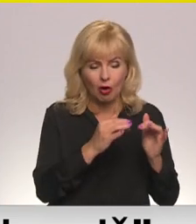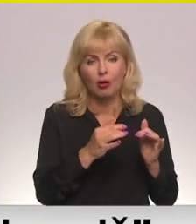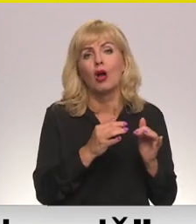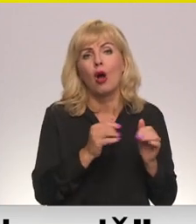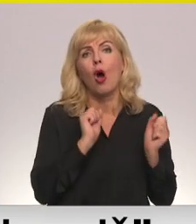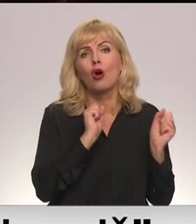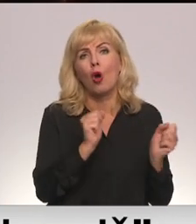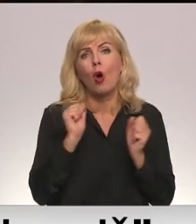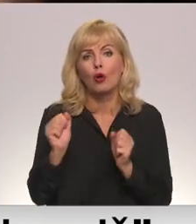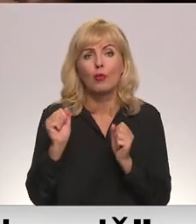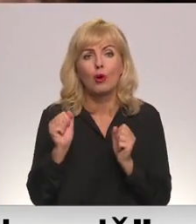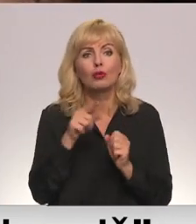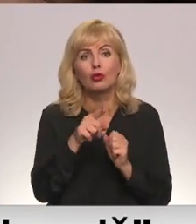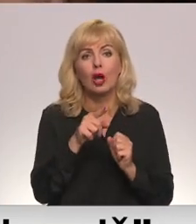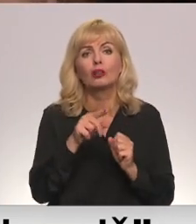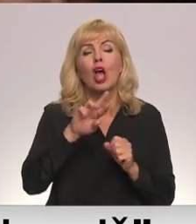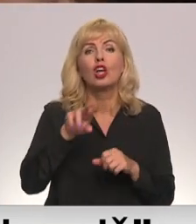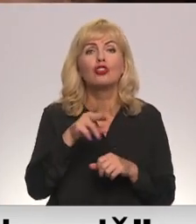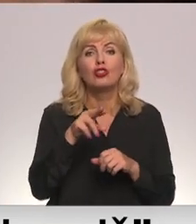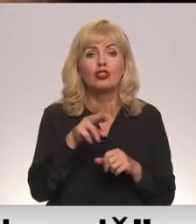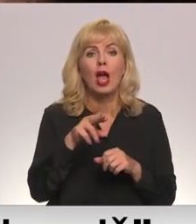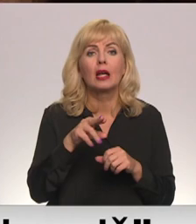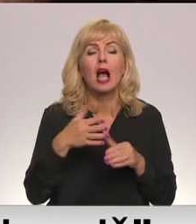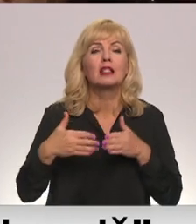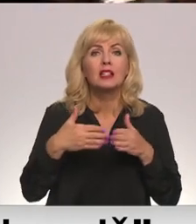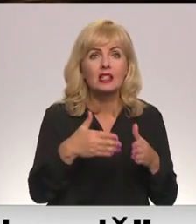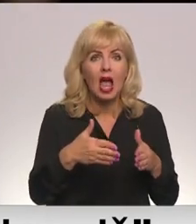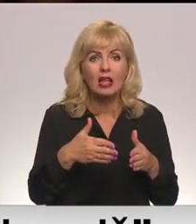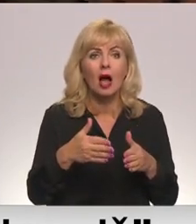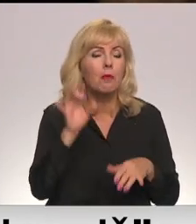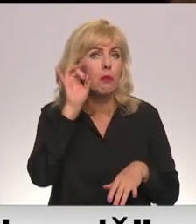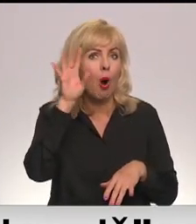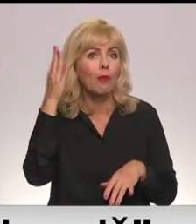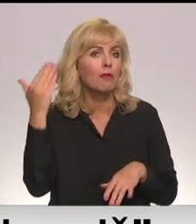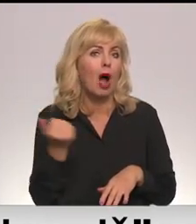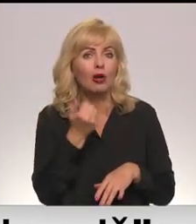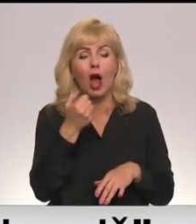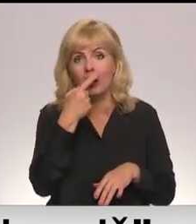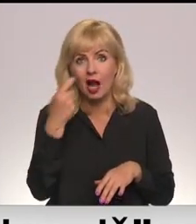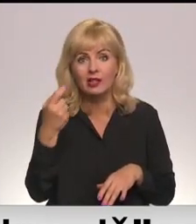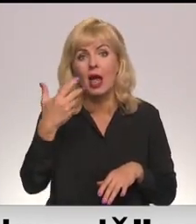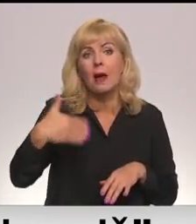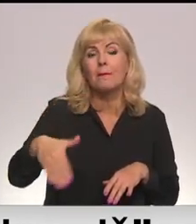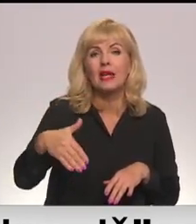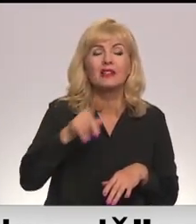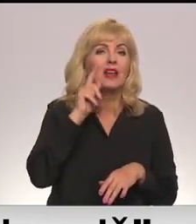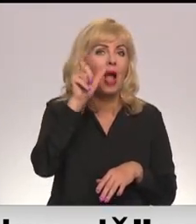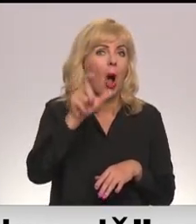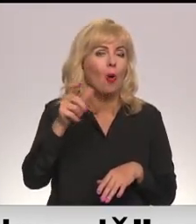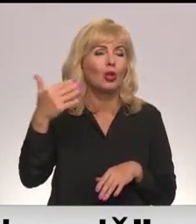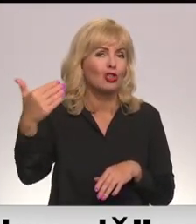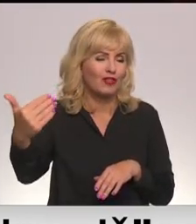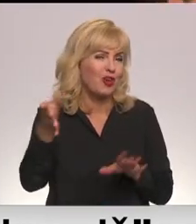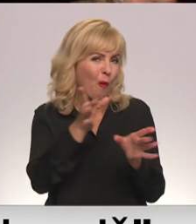hitiem. Džeka Keroka romāns ceļā kļuva par bestselleru pagājušā gadsimta 50. Gadu jauniešu